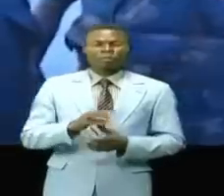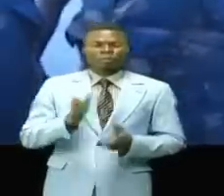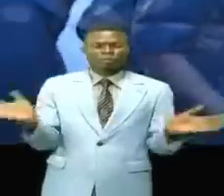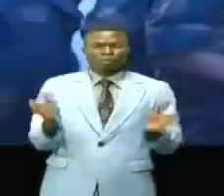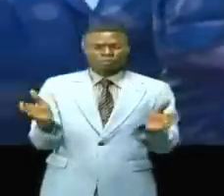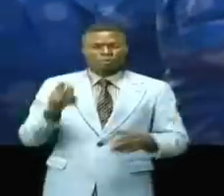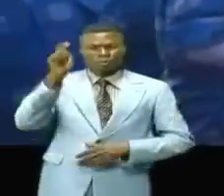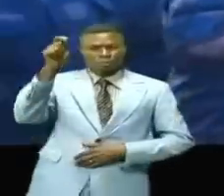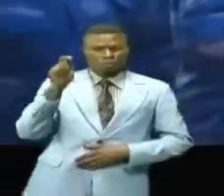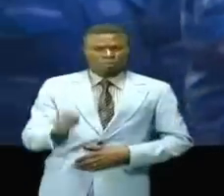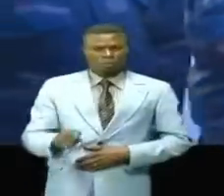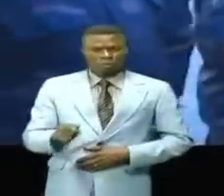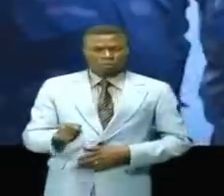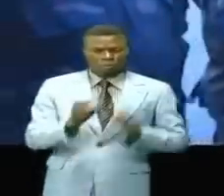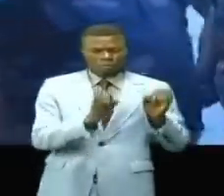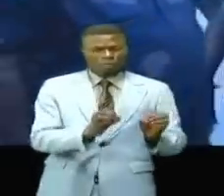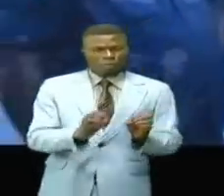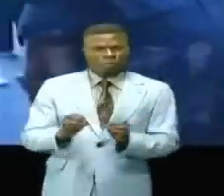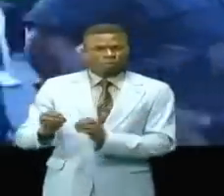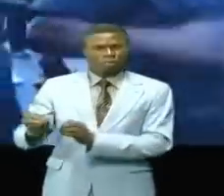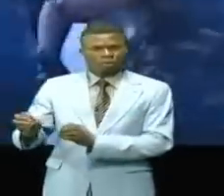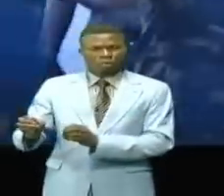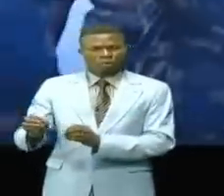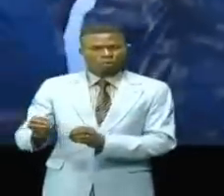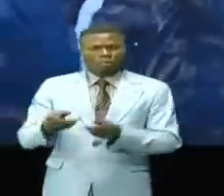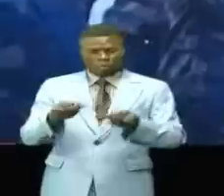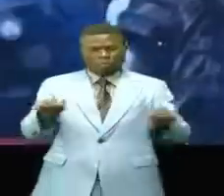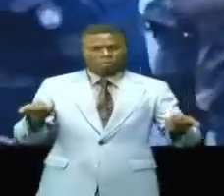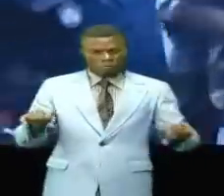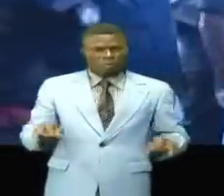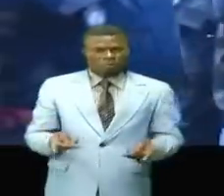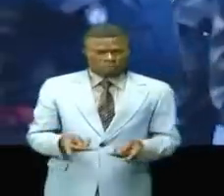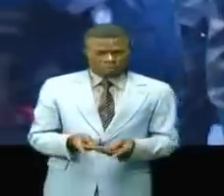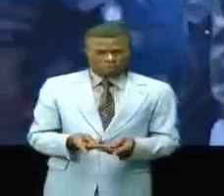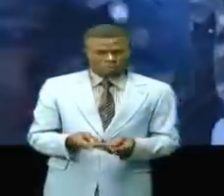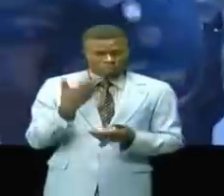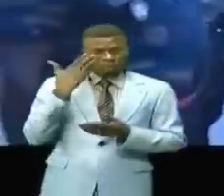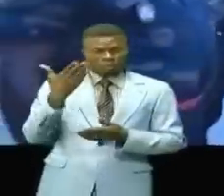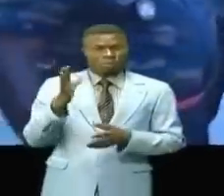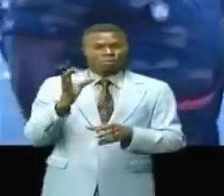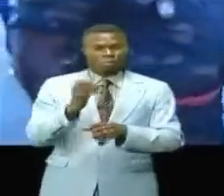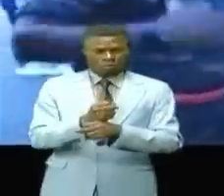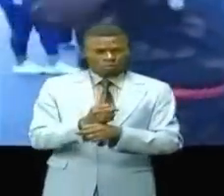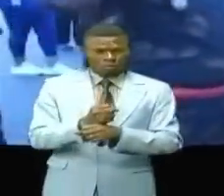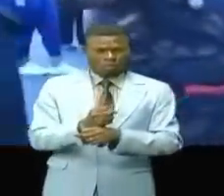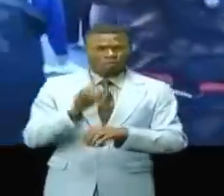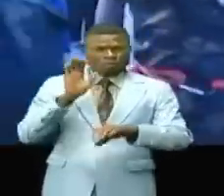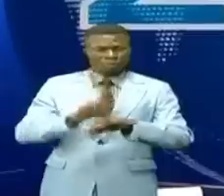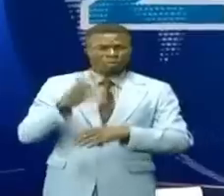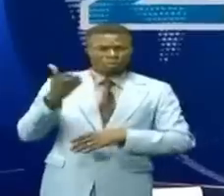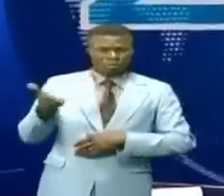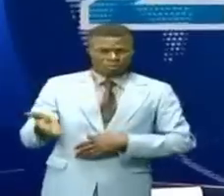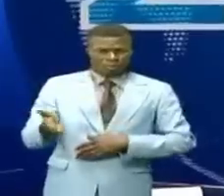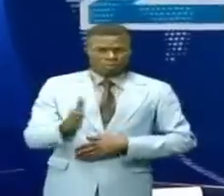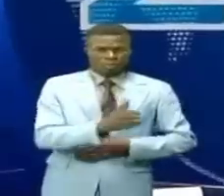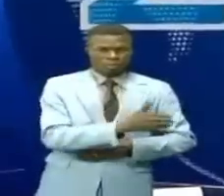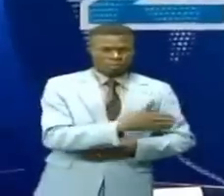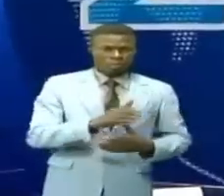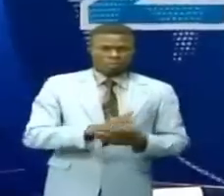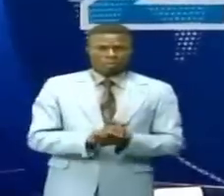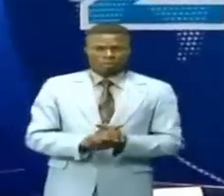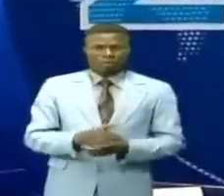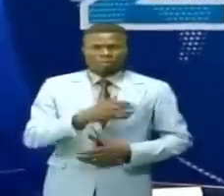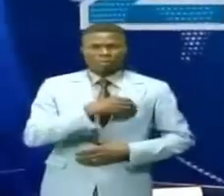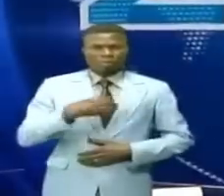des troupes ainsi que l'organisation sur le terrain, tels sont les maîtres mots de cette mission de travail. Et la